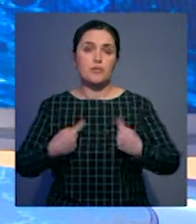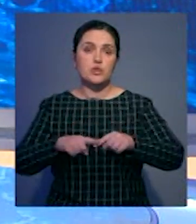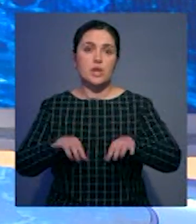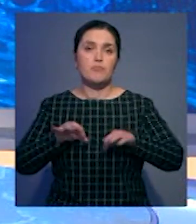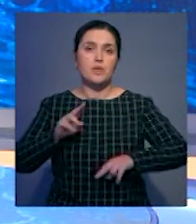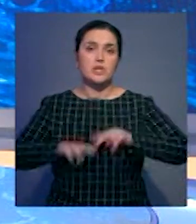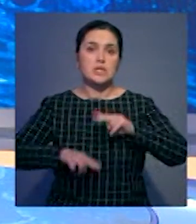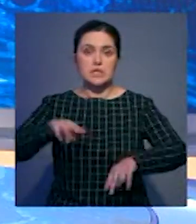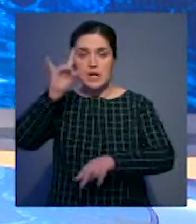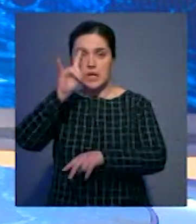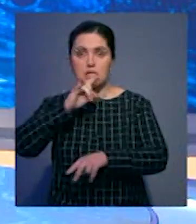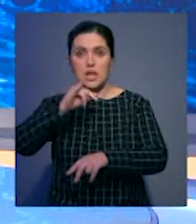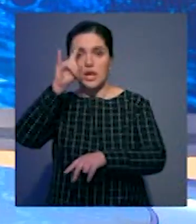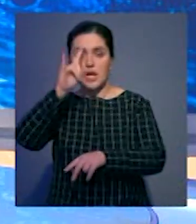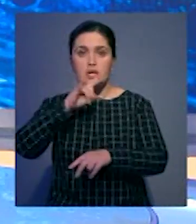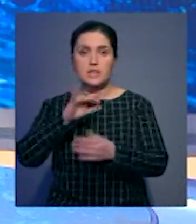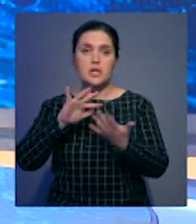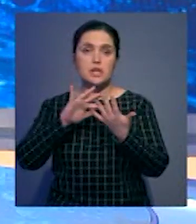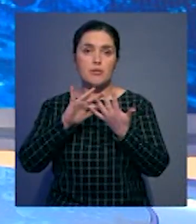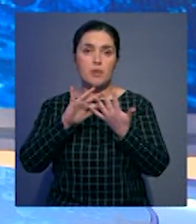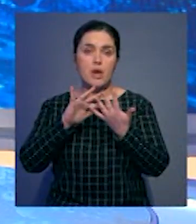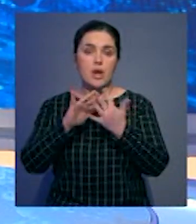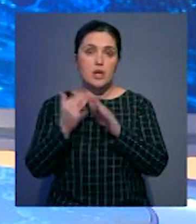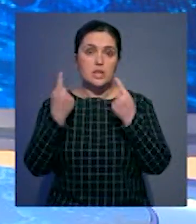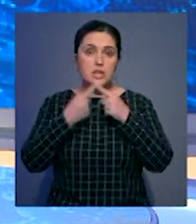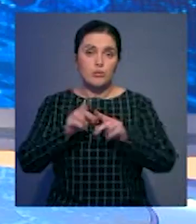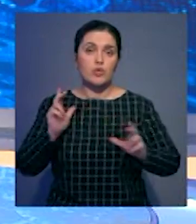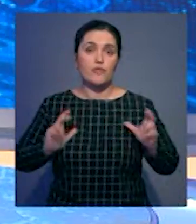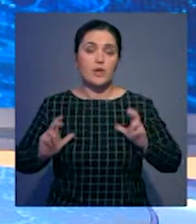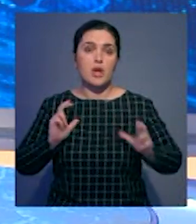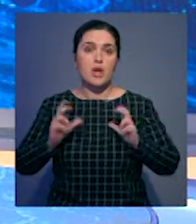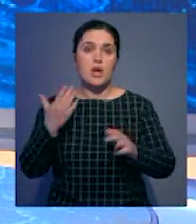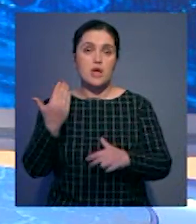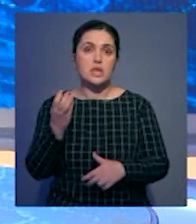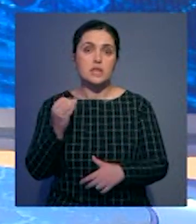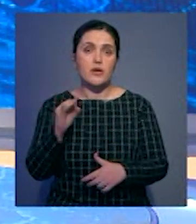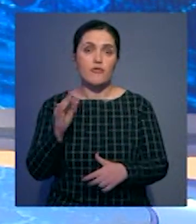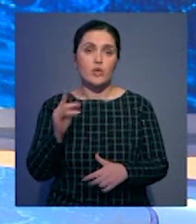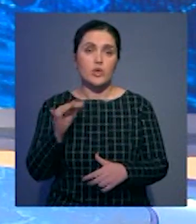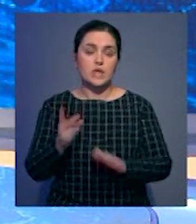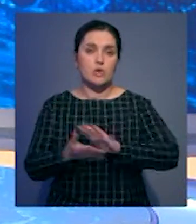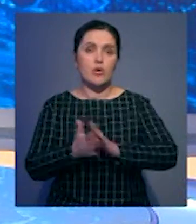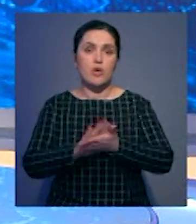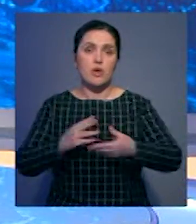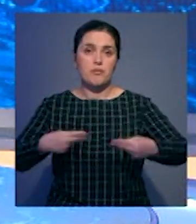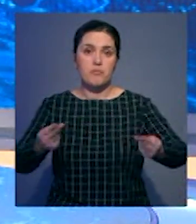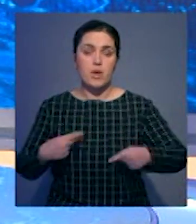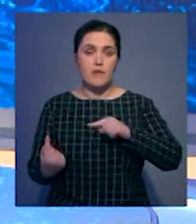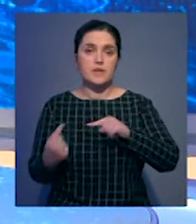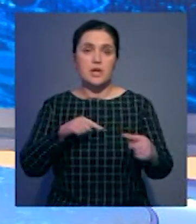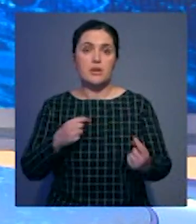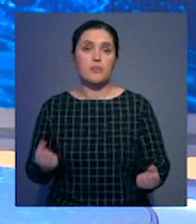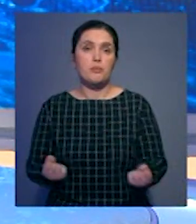Например, между Союзом машиностроителей Казахстана и Казахским агротехническим университетом имени Сакина Сейфуллина заключен